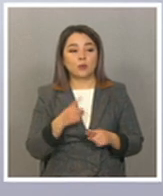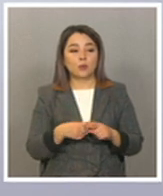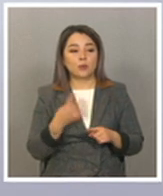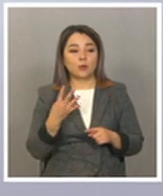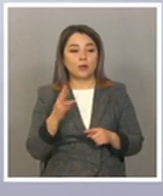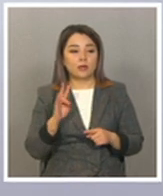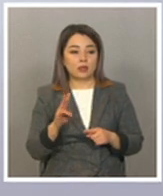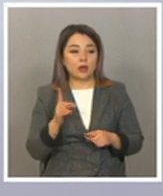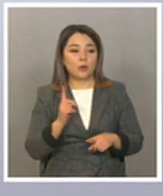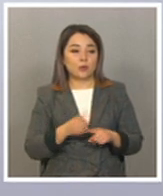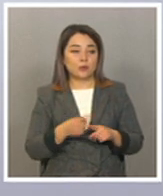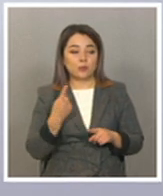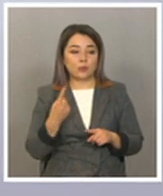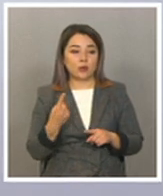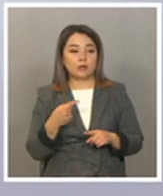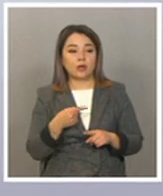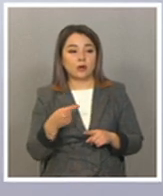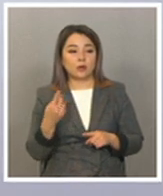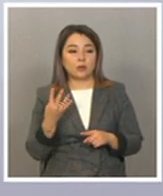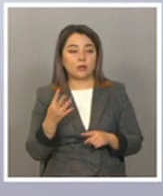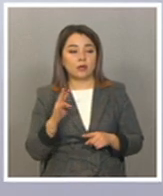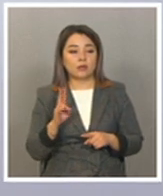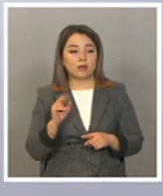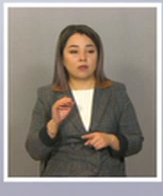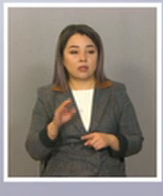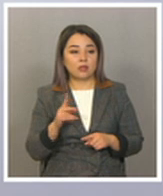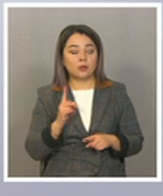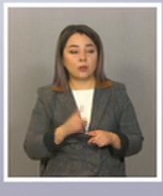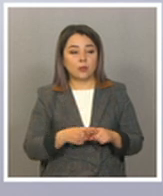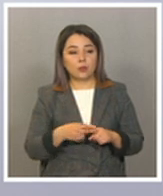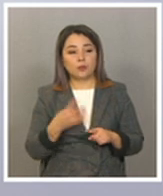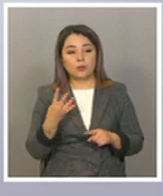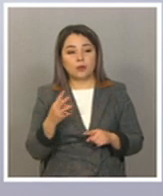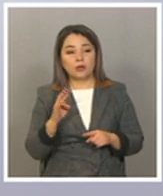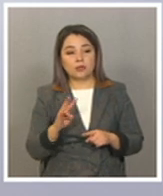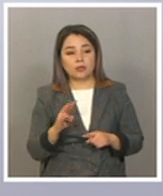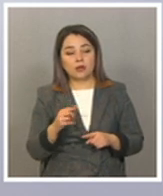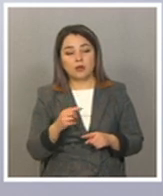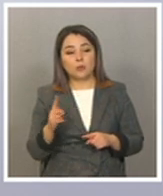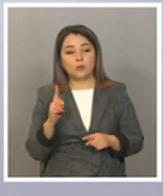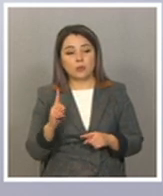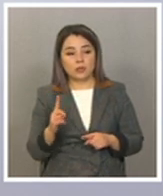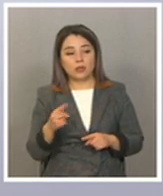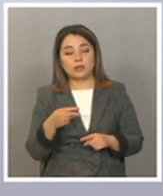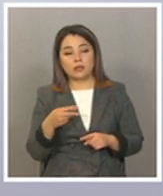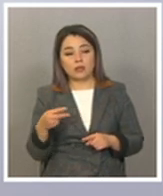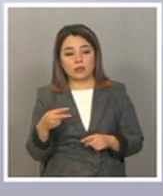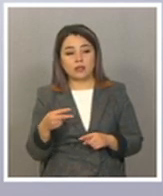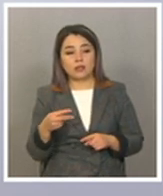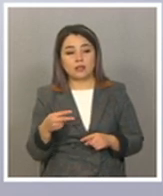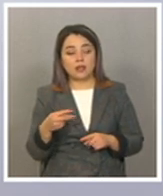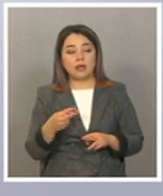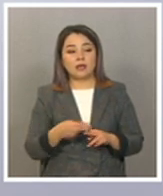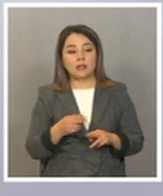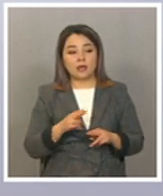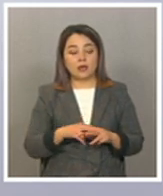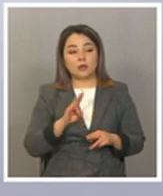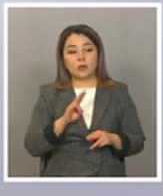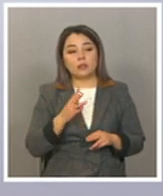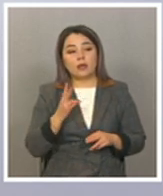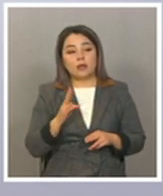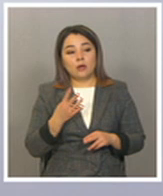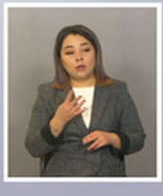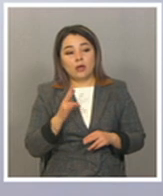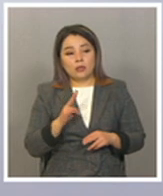1, азайту 4n квадрат қосу 4n азайту 1 болады. Енді 4n